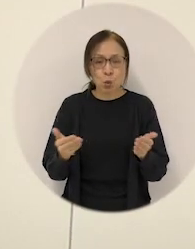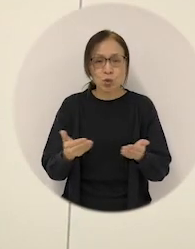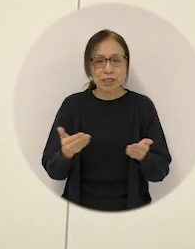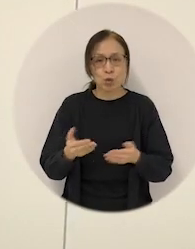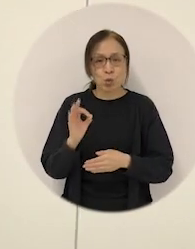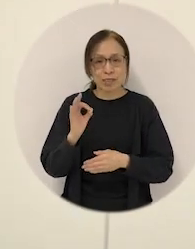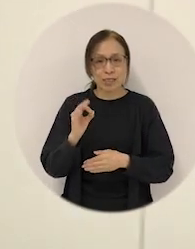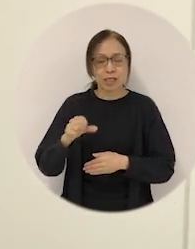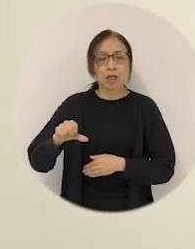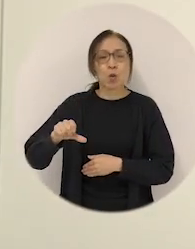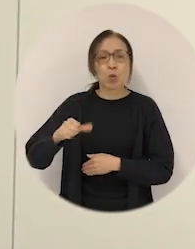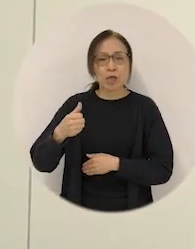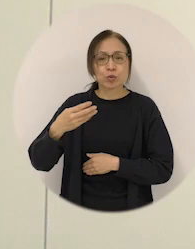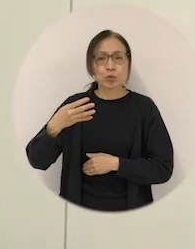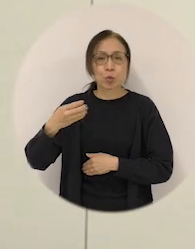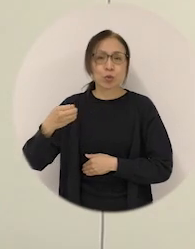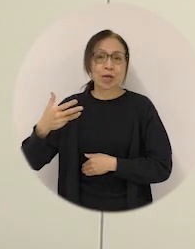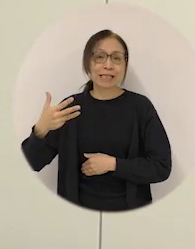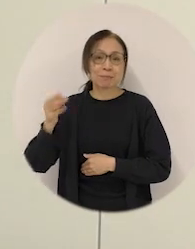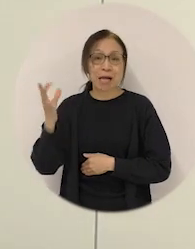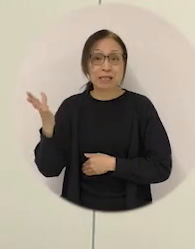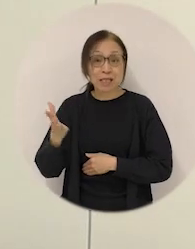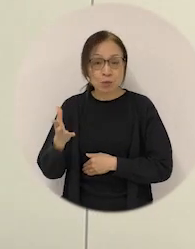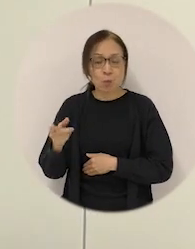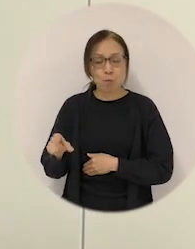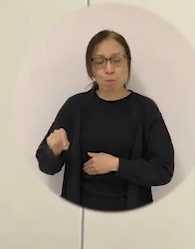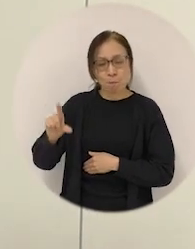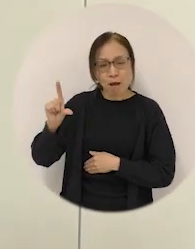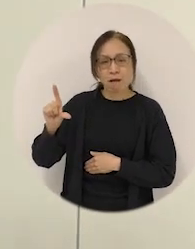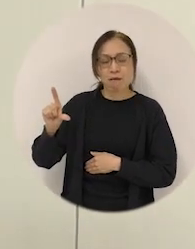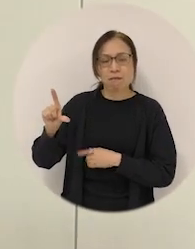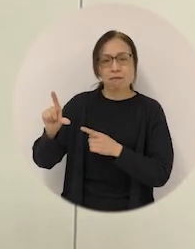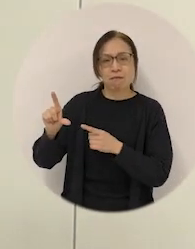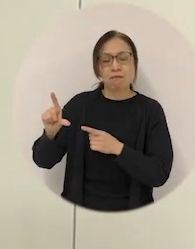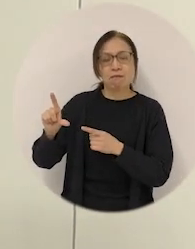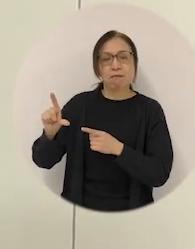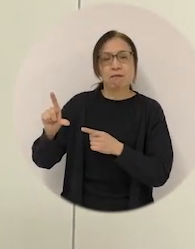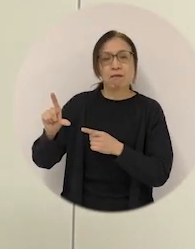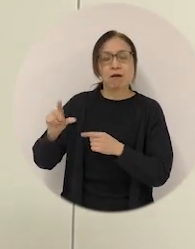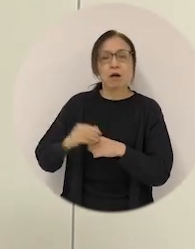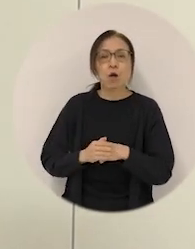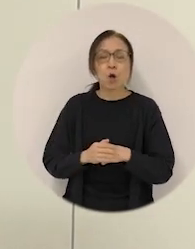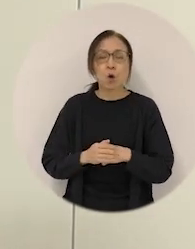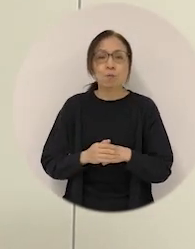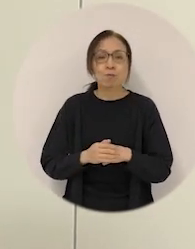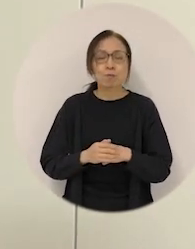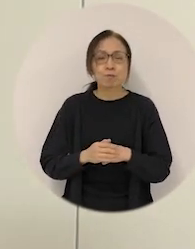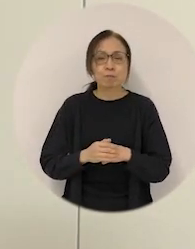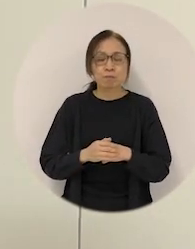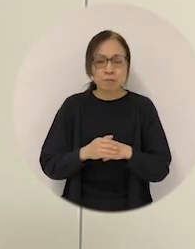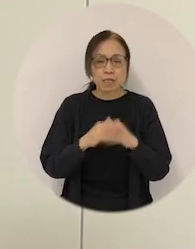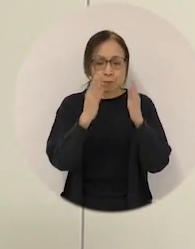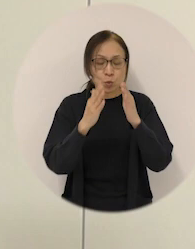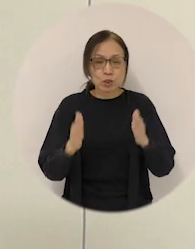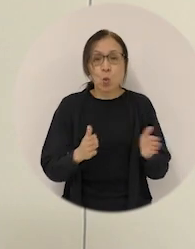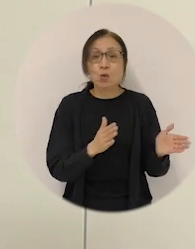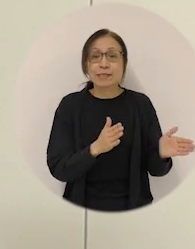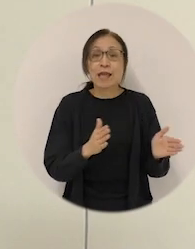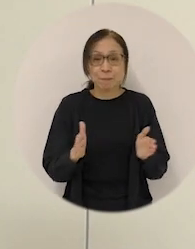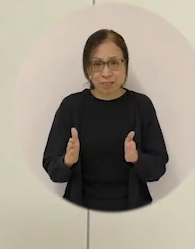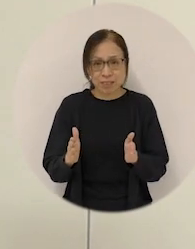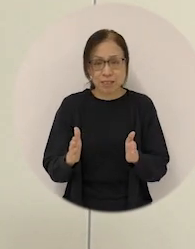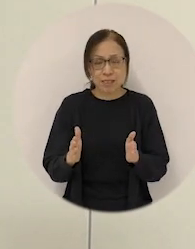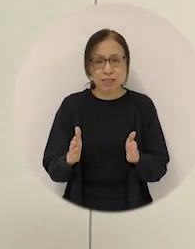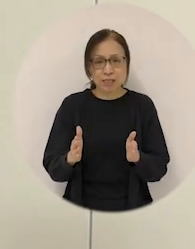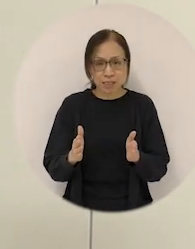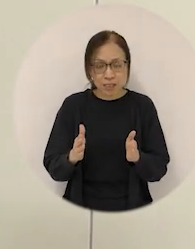率 548% ですが、こちらは墓地の造成整備にかかる費用を